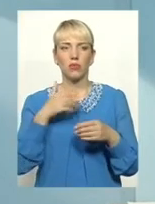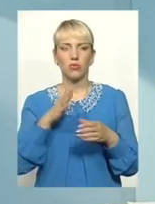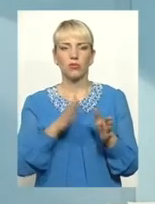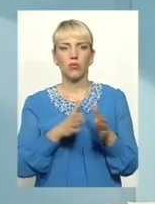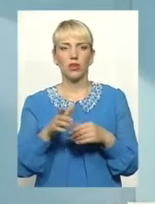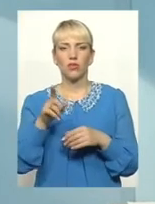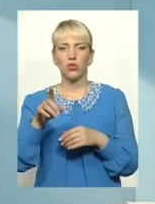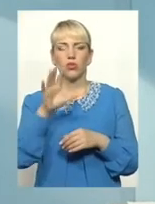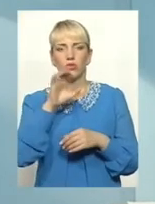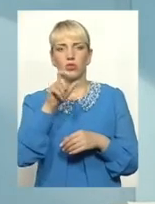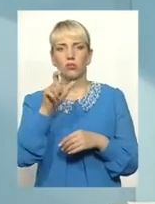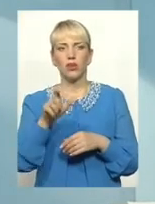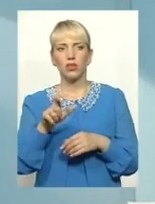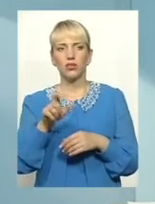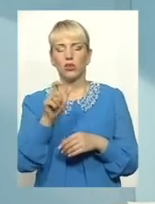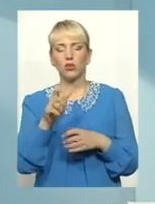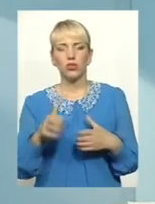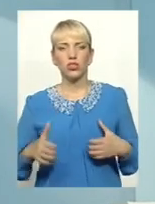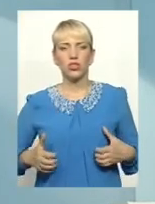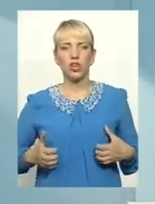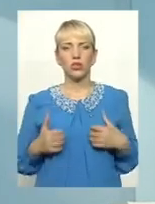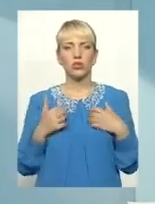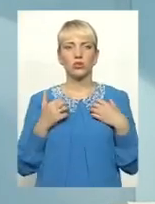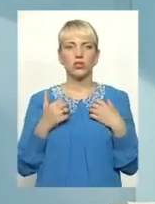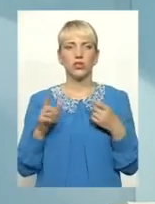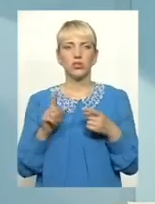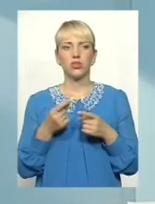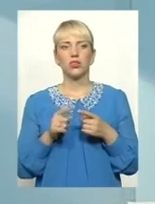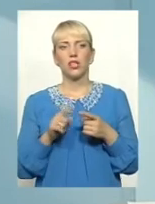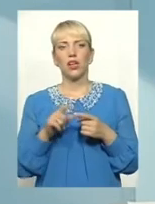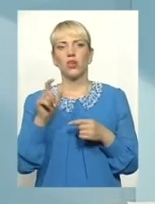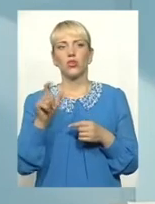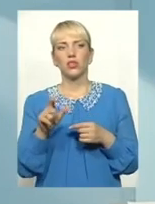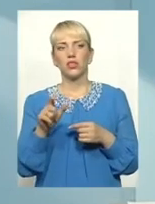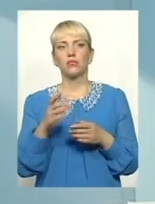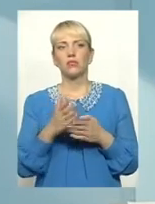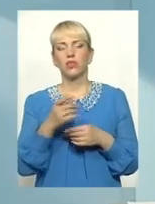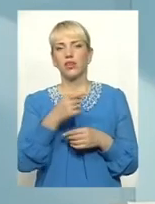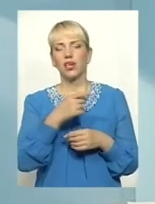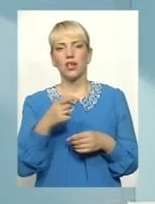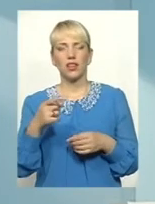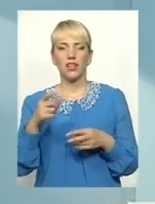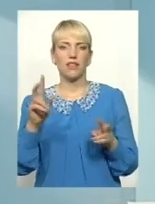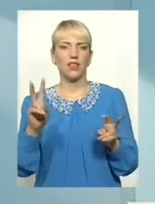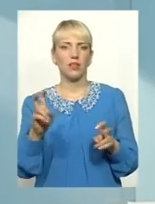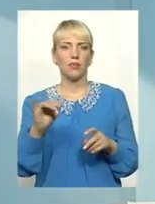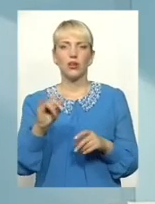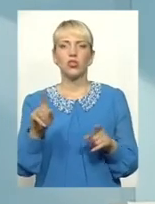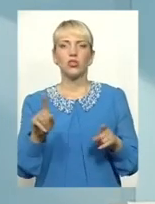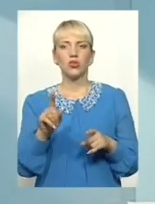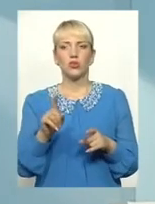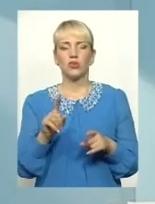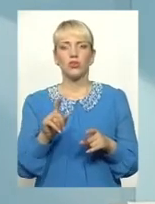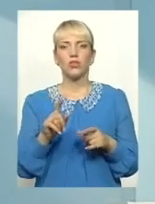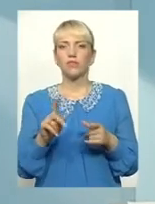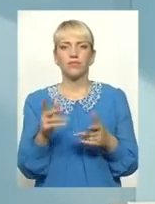той собачник. Люди жахнулися від того, що ця людина настільки кинула негативу в цю тему, що навряд чи він там зробить